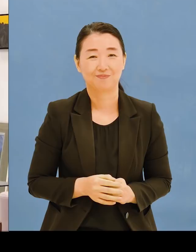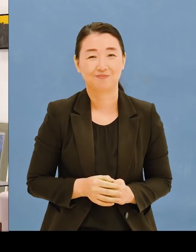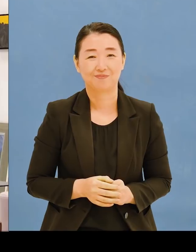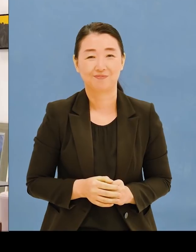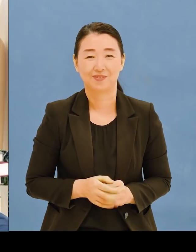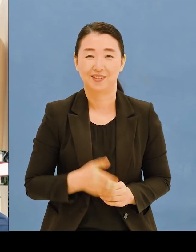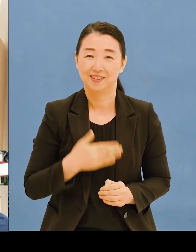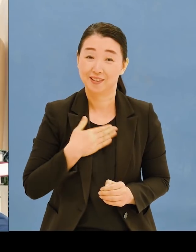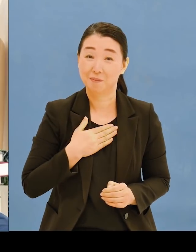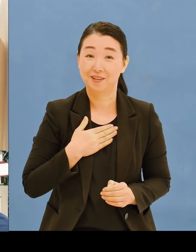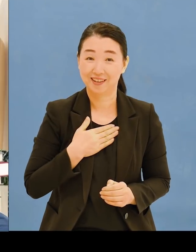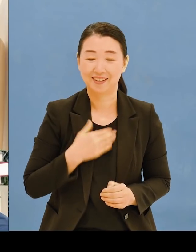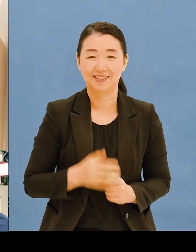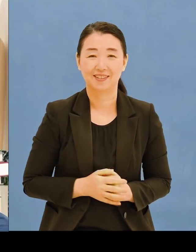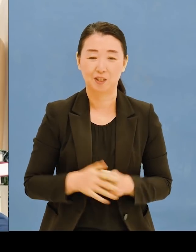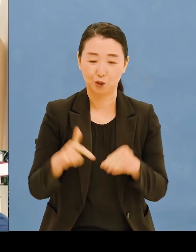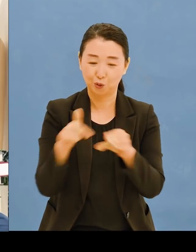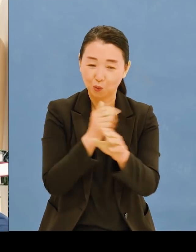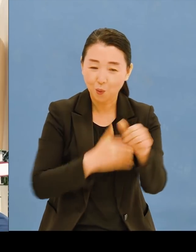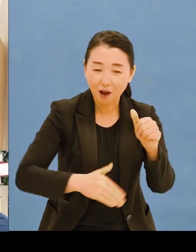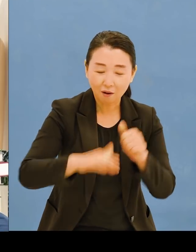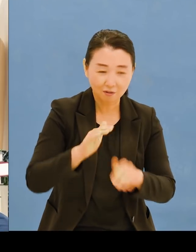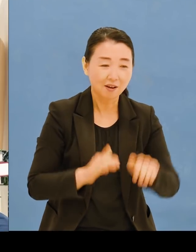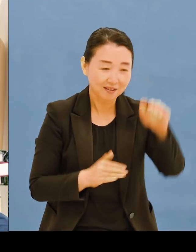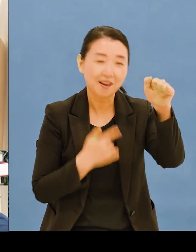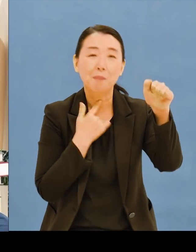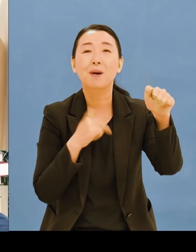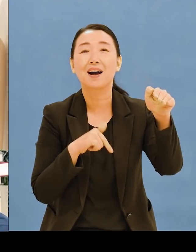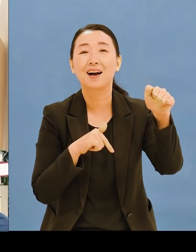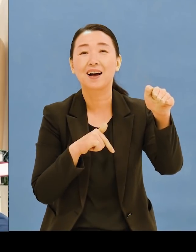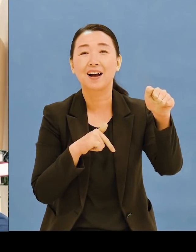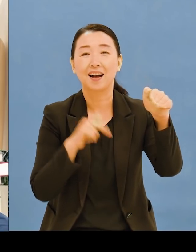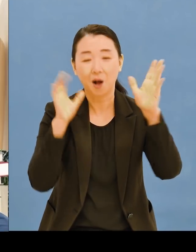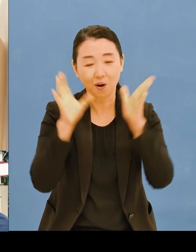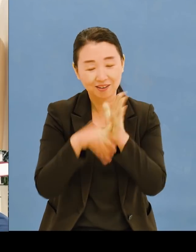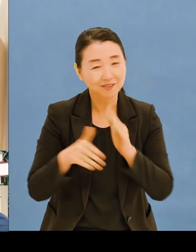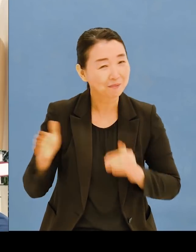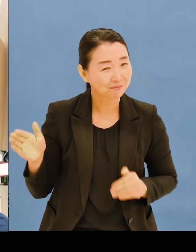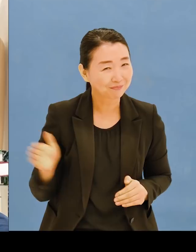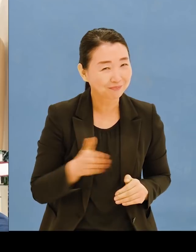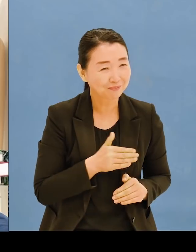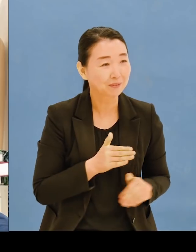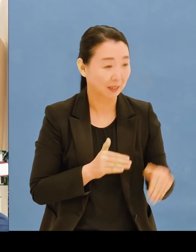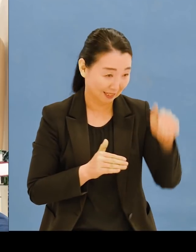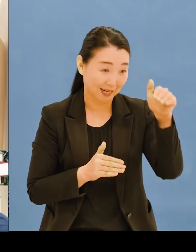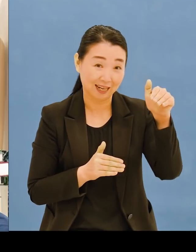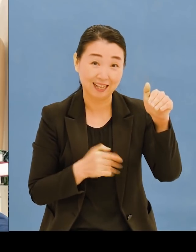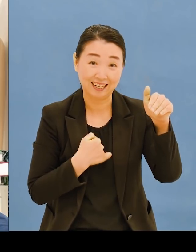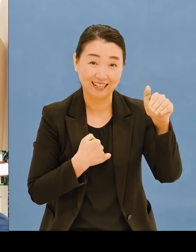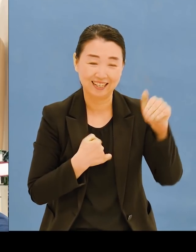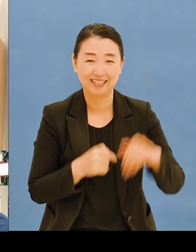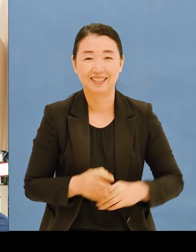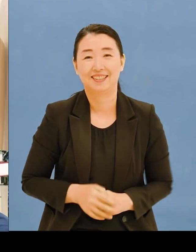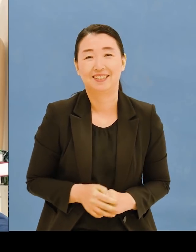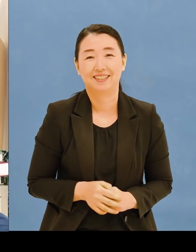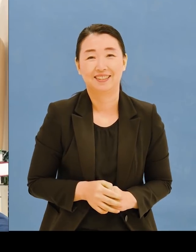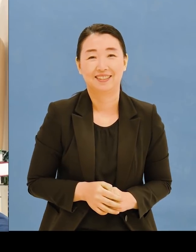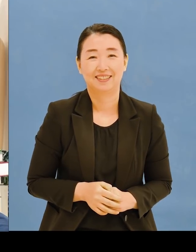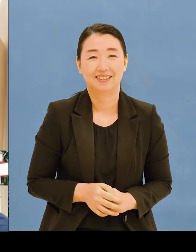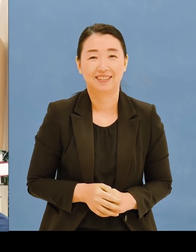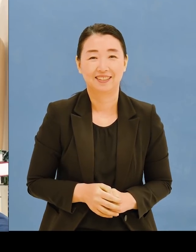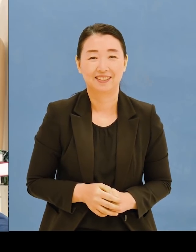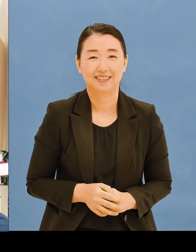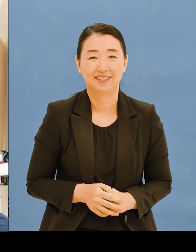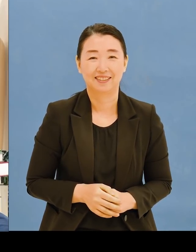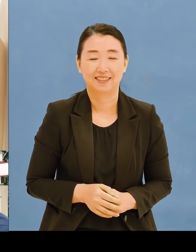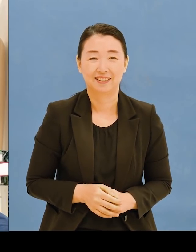보니까 저는 이 기독교 그 환경에서 자라왔어요. 네. 어릴 때부터 이제 그렇게 자랐는데